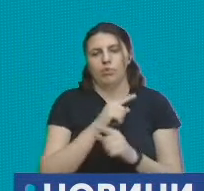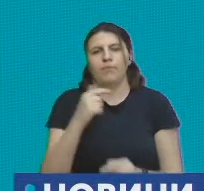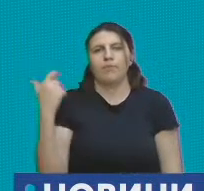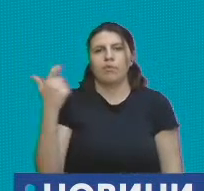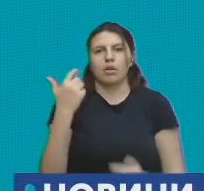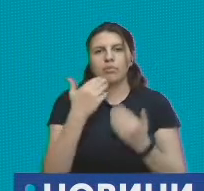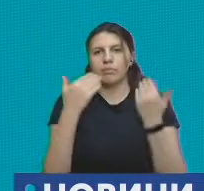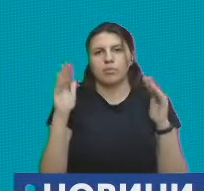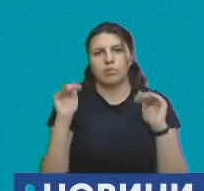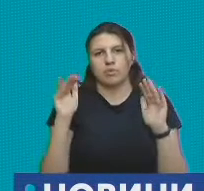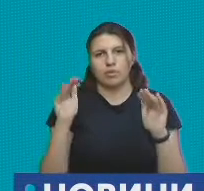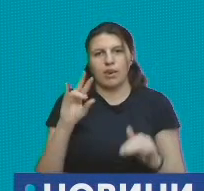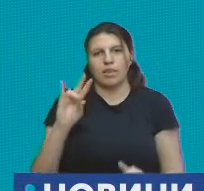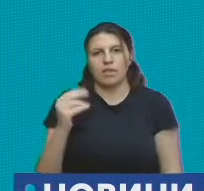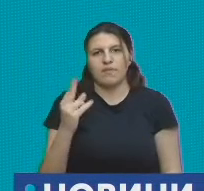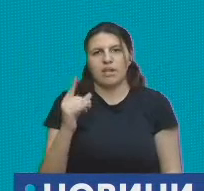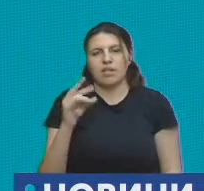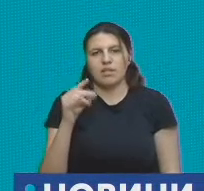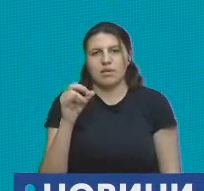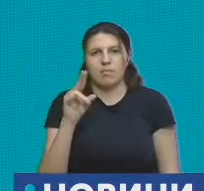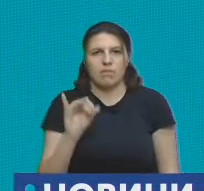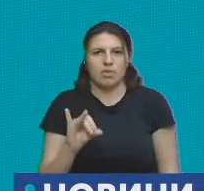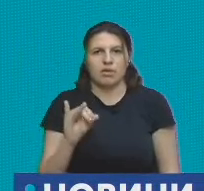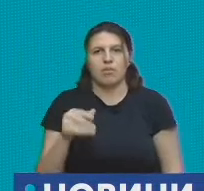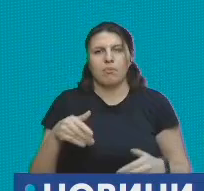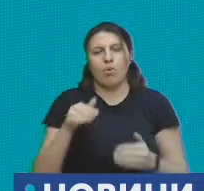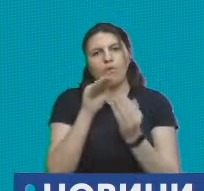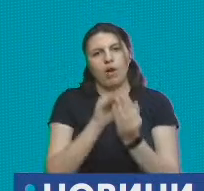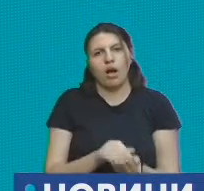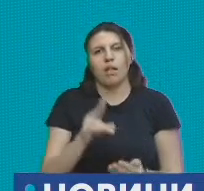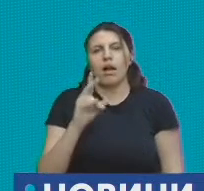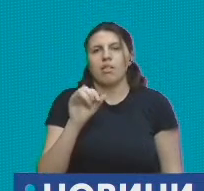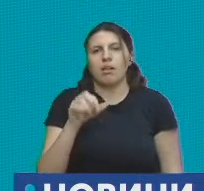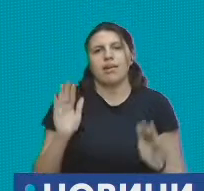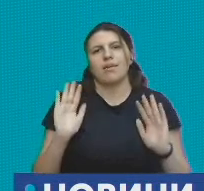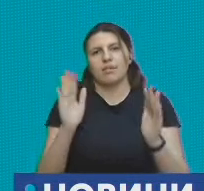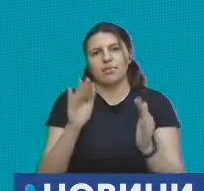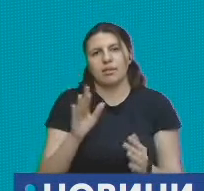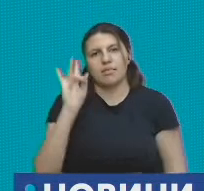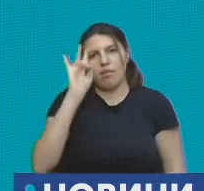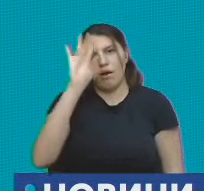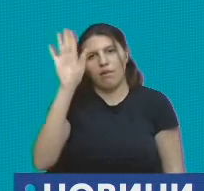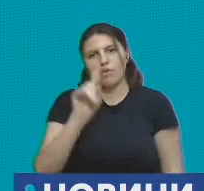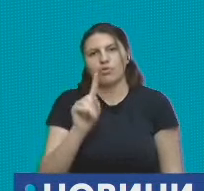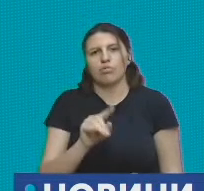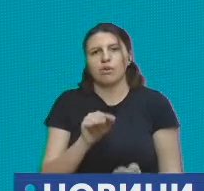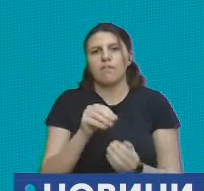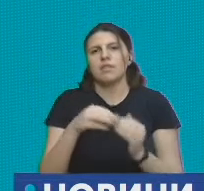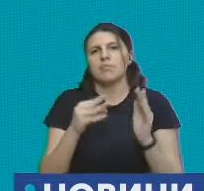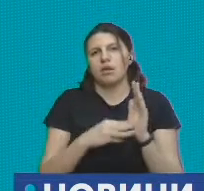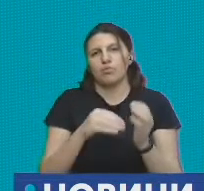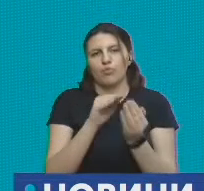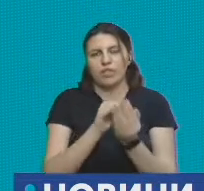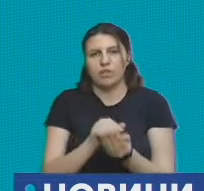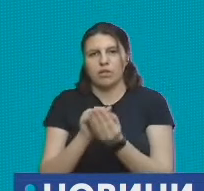нацгвардійцем Сергієм Михальчуком. Поховали бійця на Алеї Слави, що на 18-му міському цвинтарі. Попрощатись з Сергієм прийшли рідні,